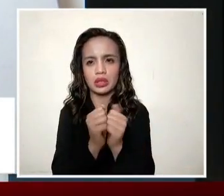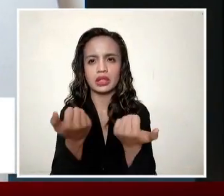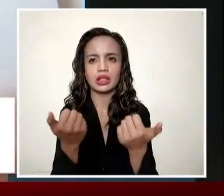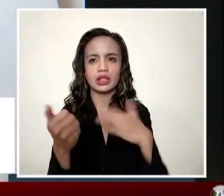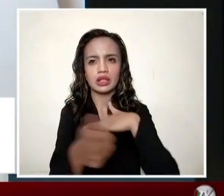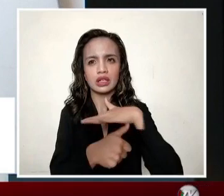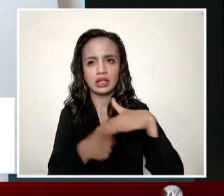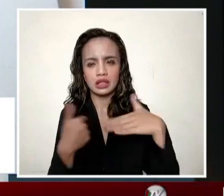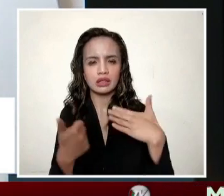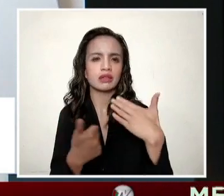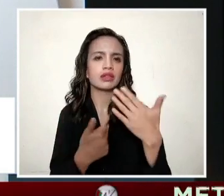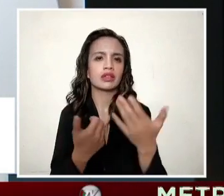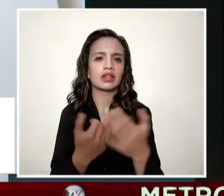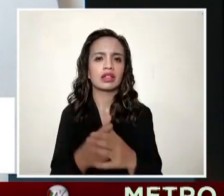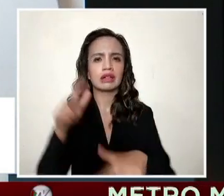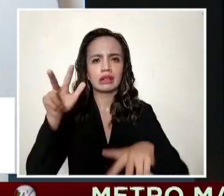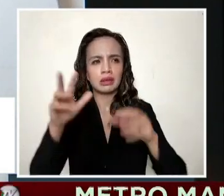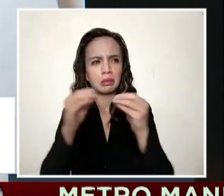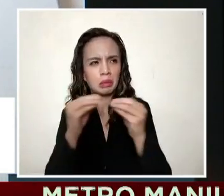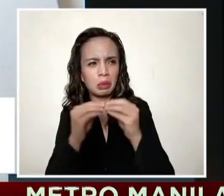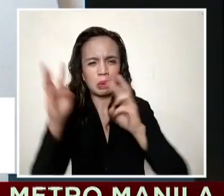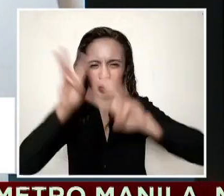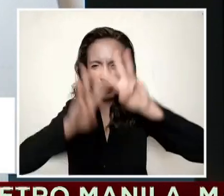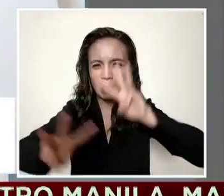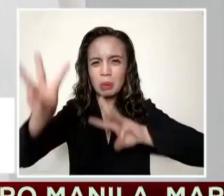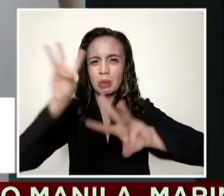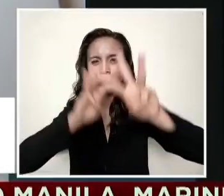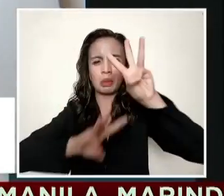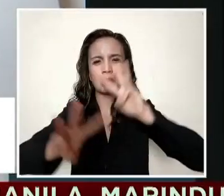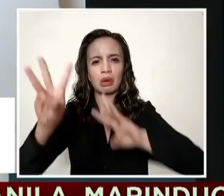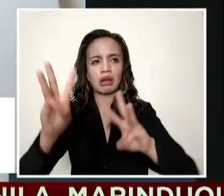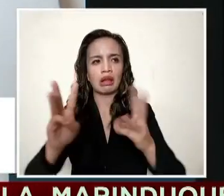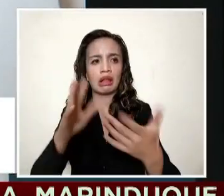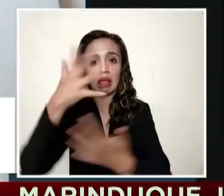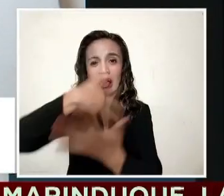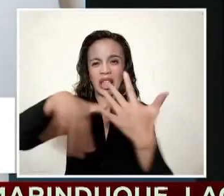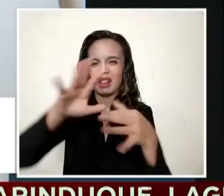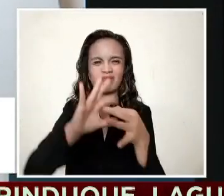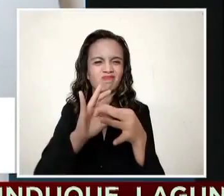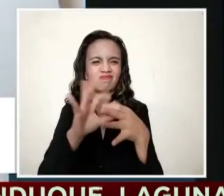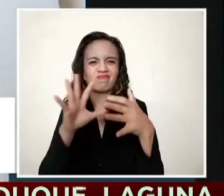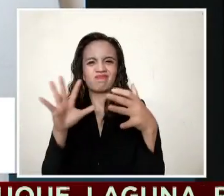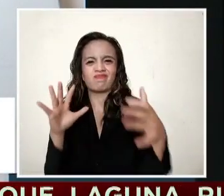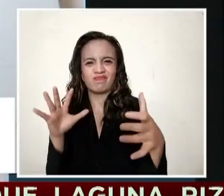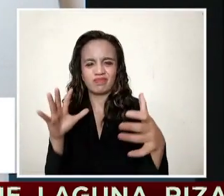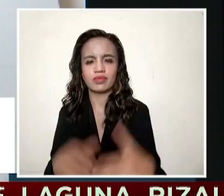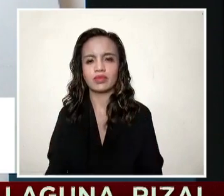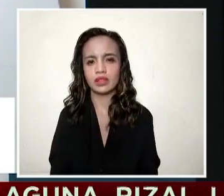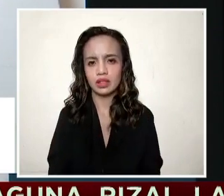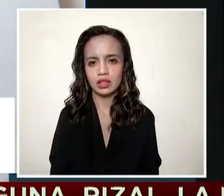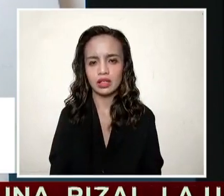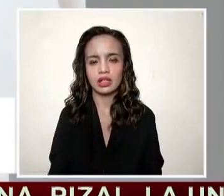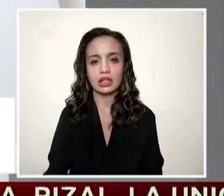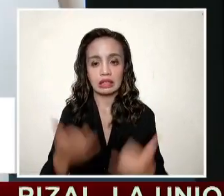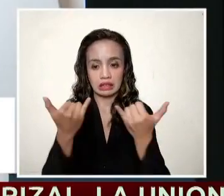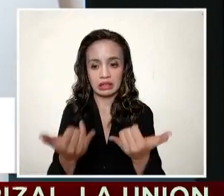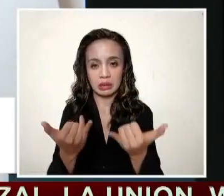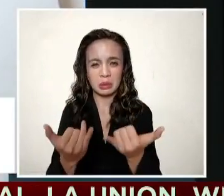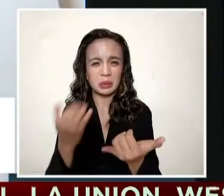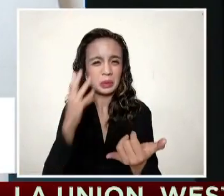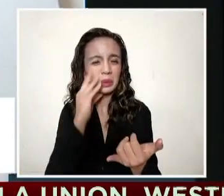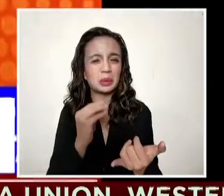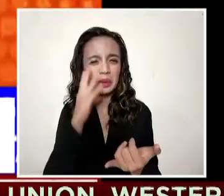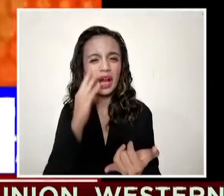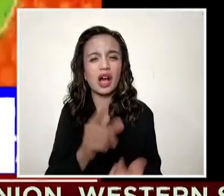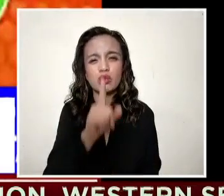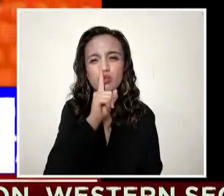isolation, anxiety, some social disconnection, receiving toys during this very difficult time would be quite a